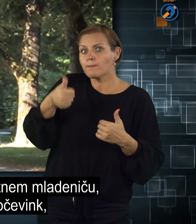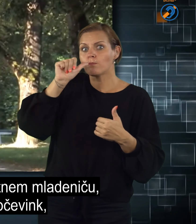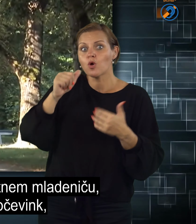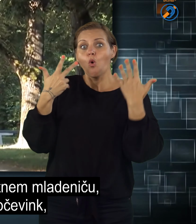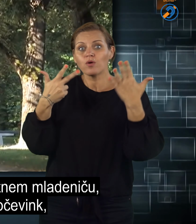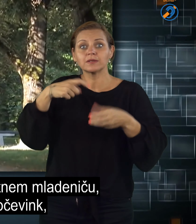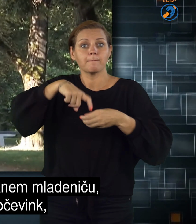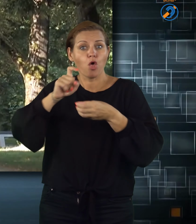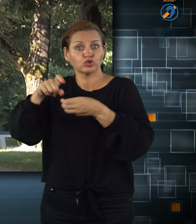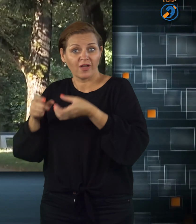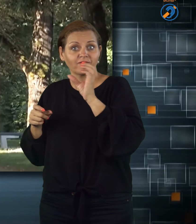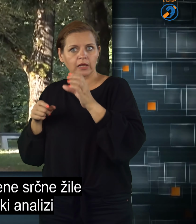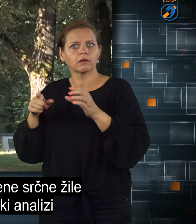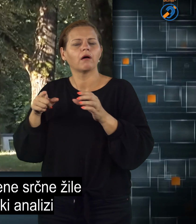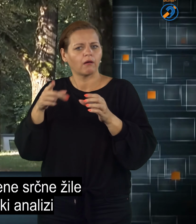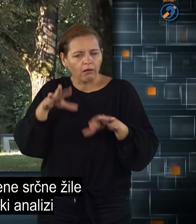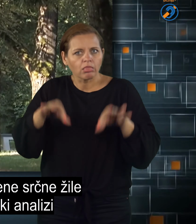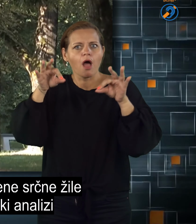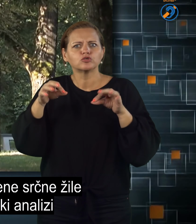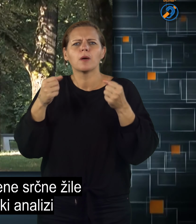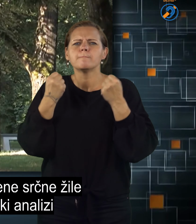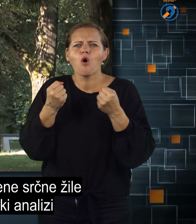so našli močno zožene srčne žile